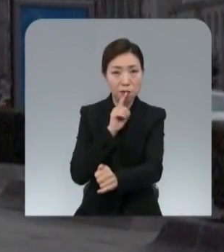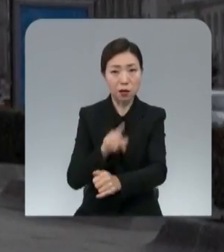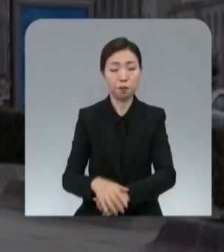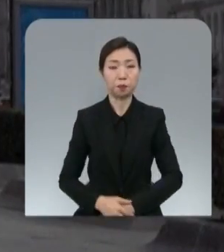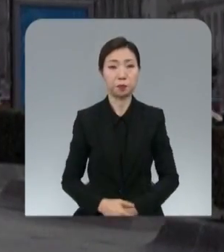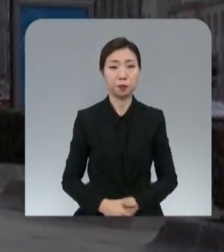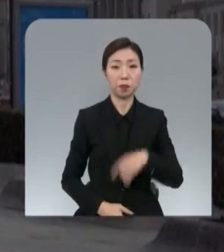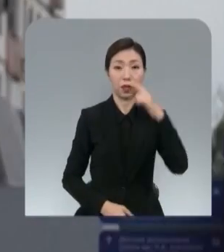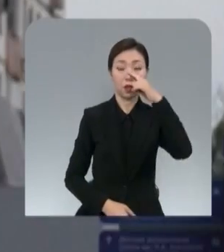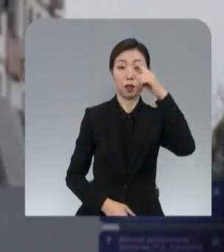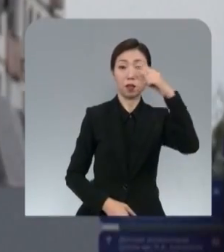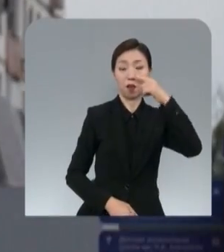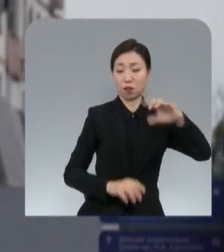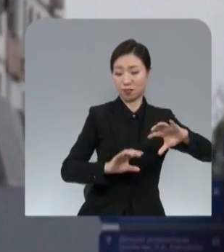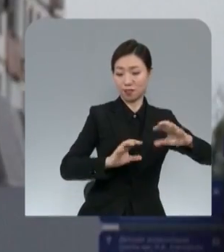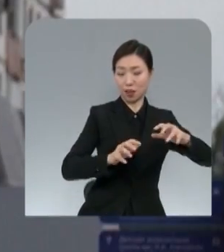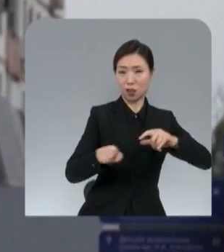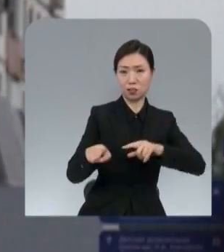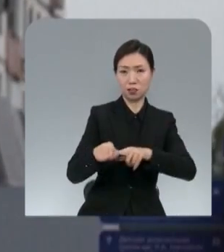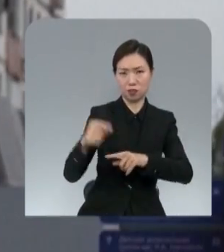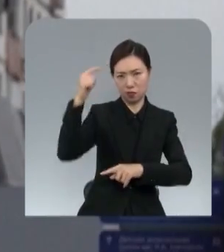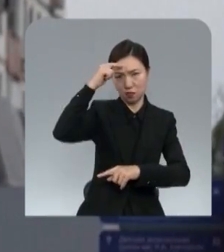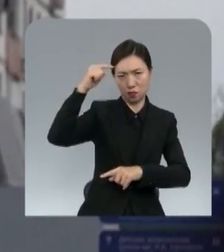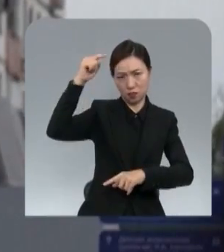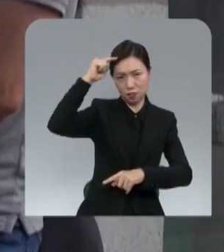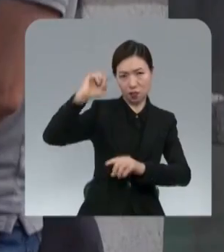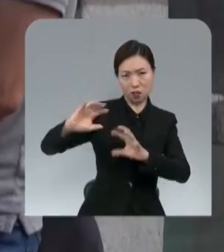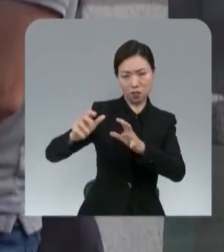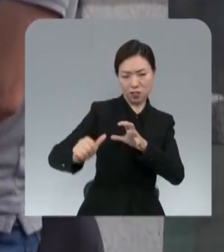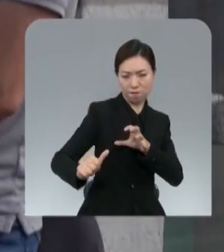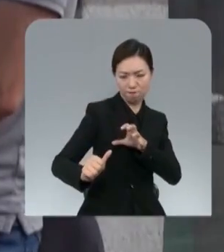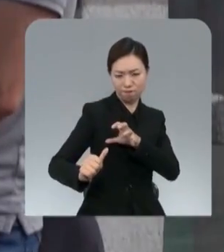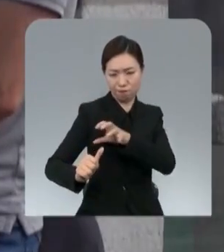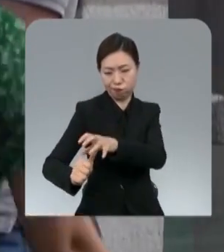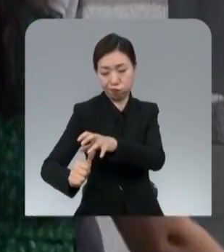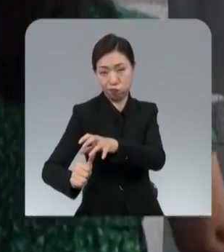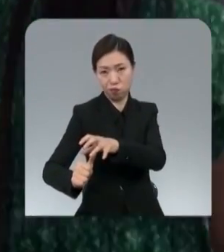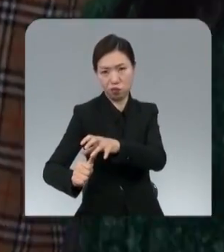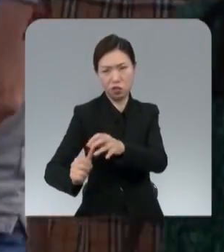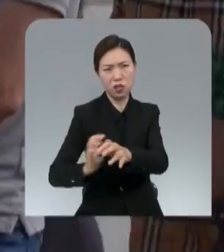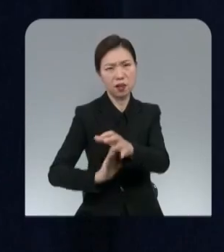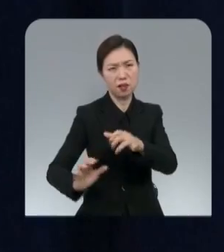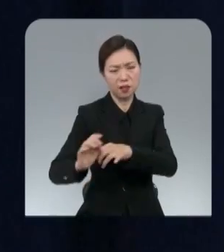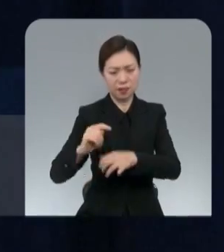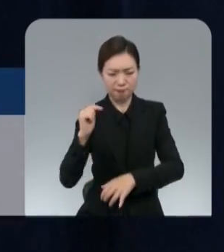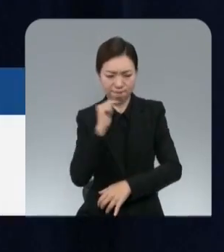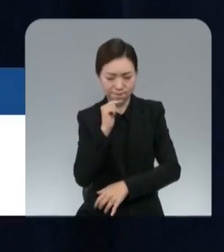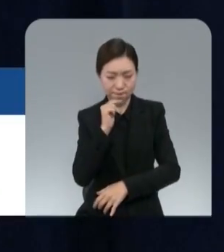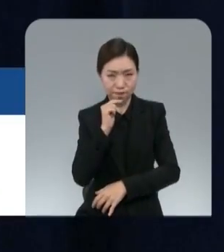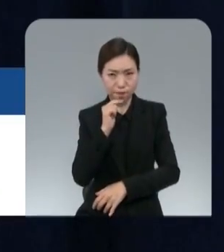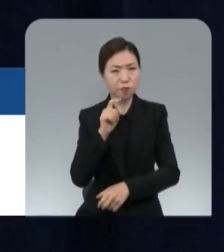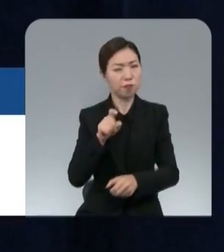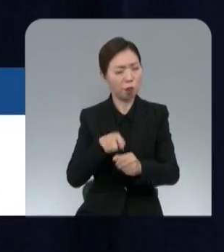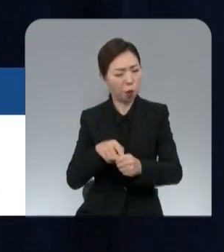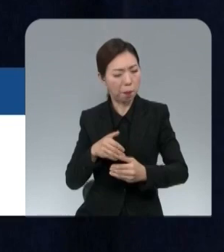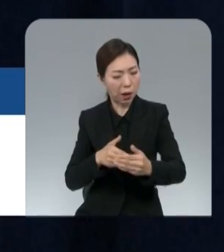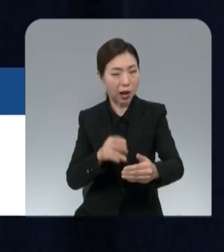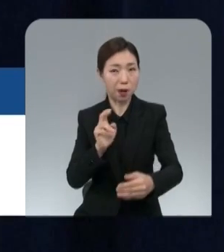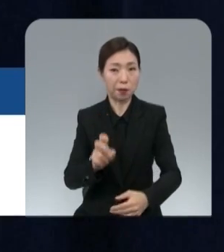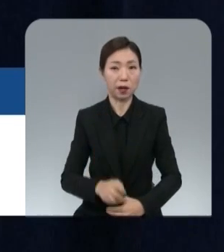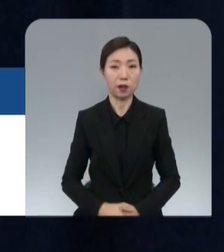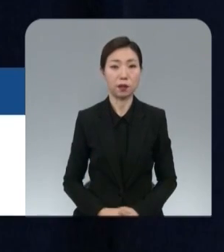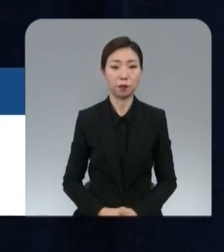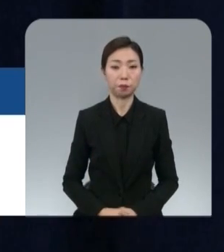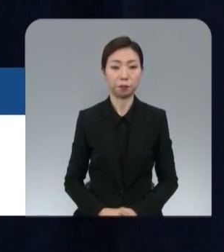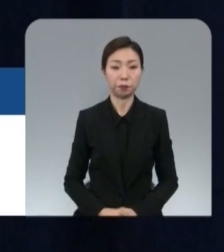서방은 더욱 강화된 러시아 제재 방안 마련에 속도를 낼 것으로 보입니다. We and many other countries have